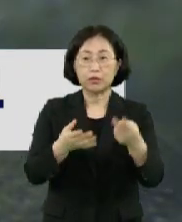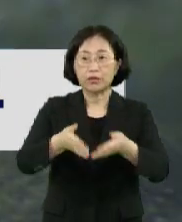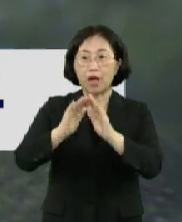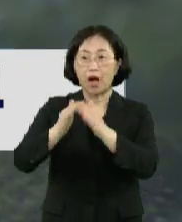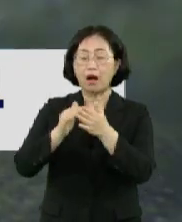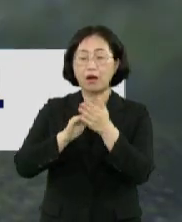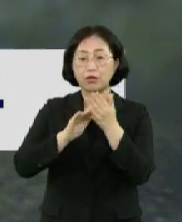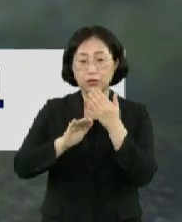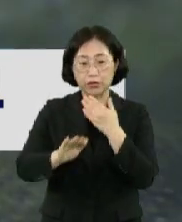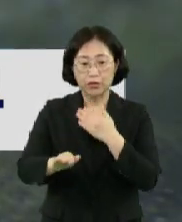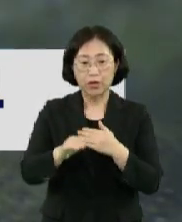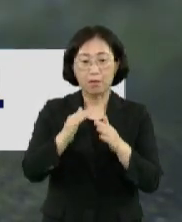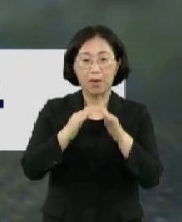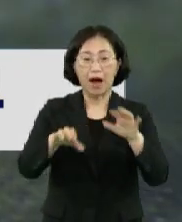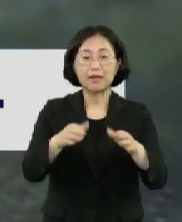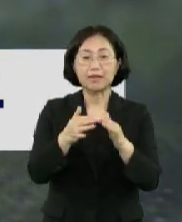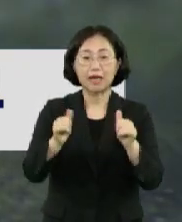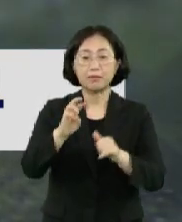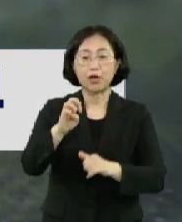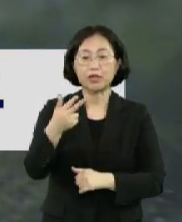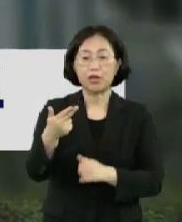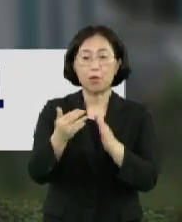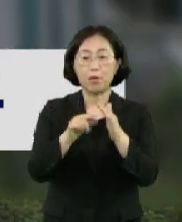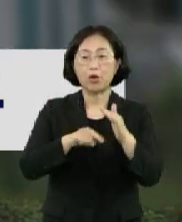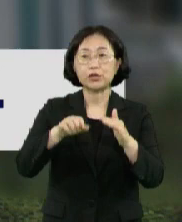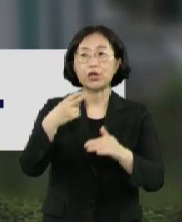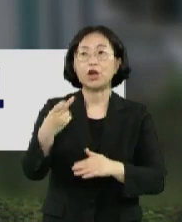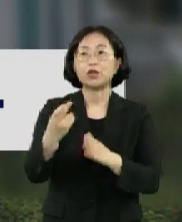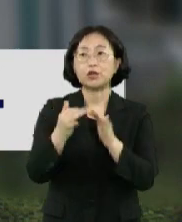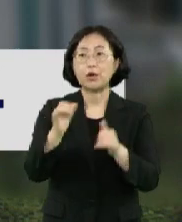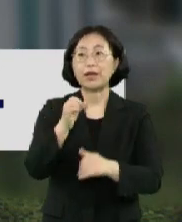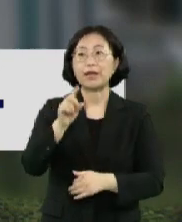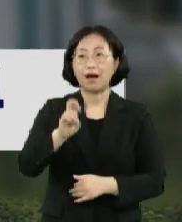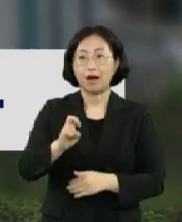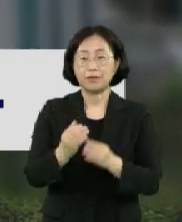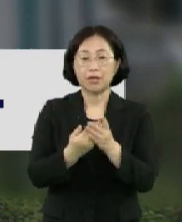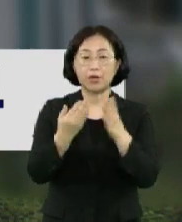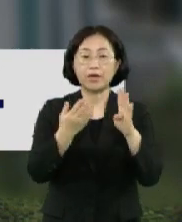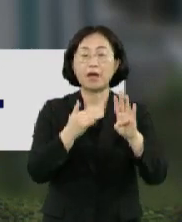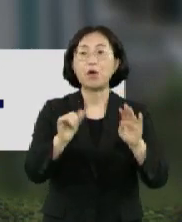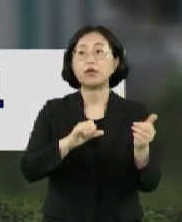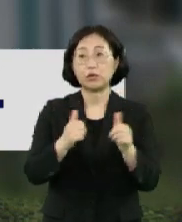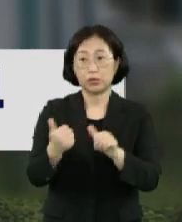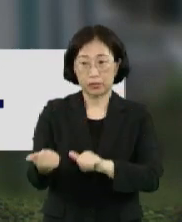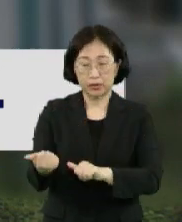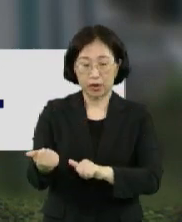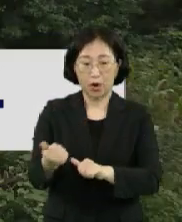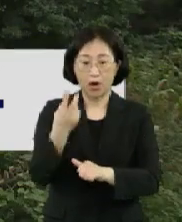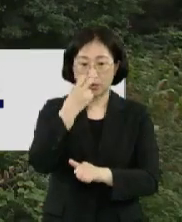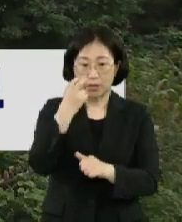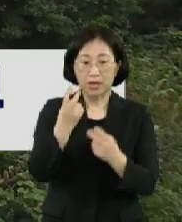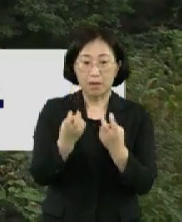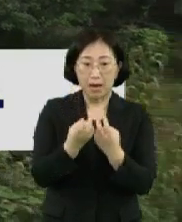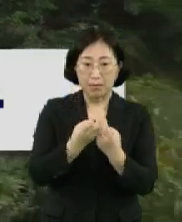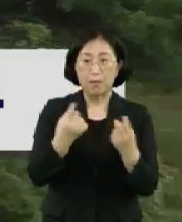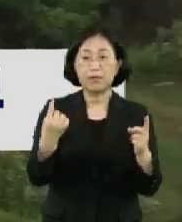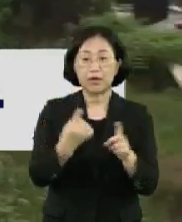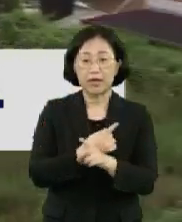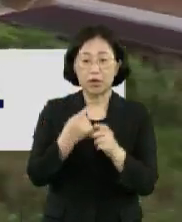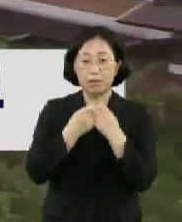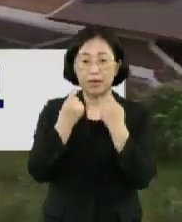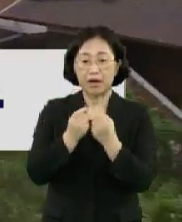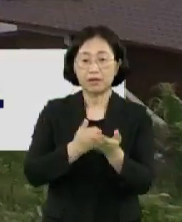뒤 마을 주민 37명 중 12명이 암에 걸리고 4명이 숨졌다며 조사 방법 개선과